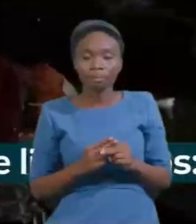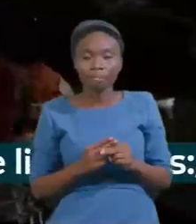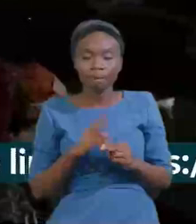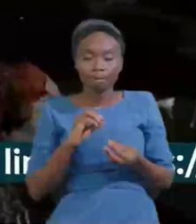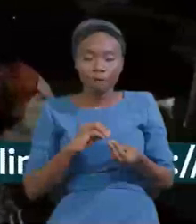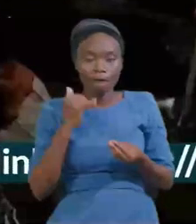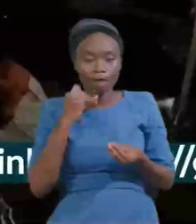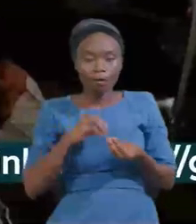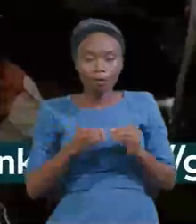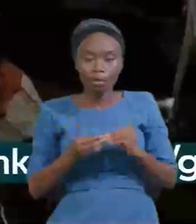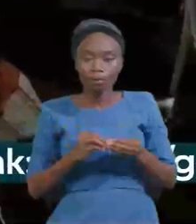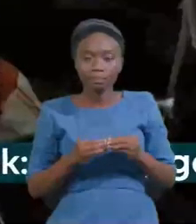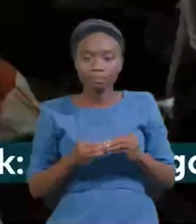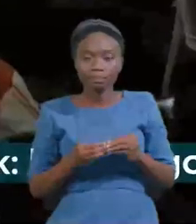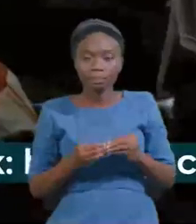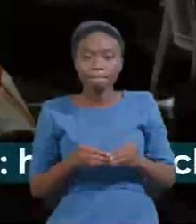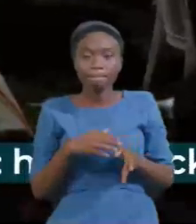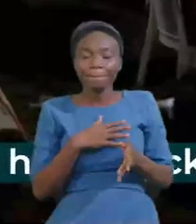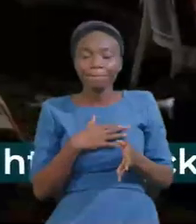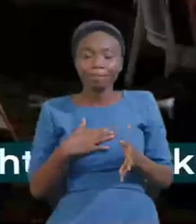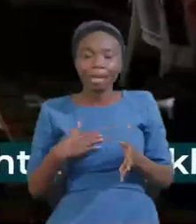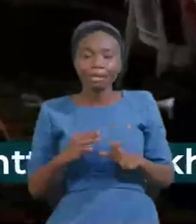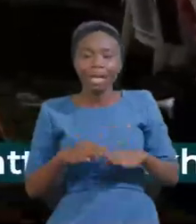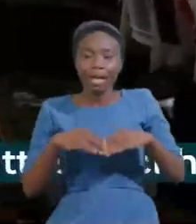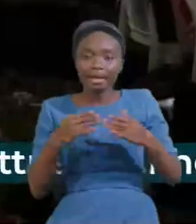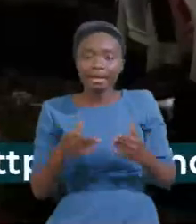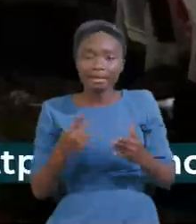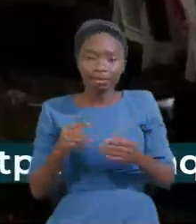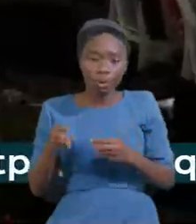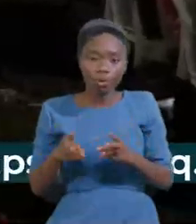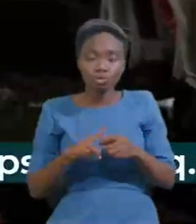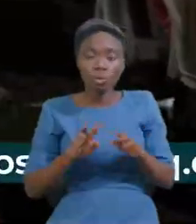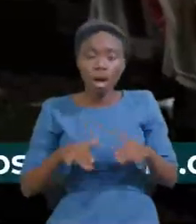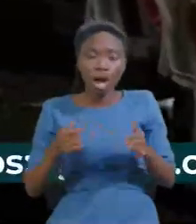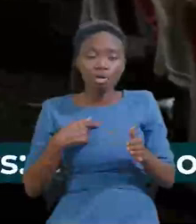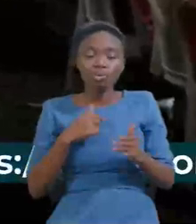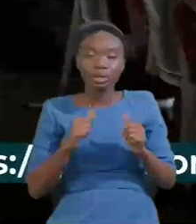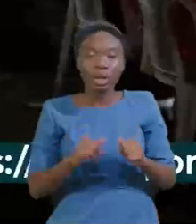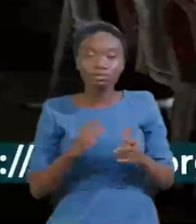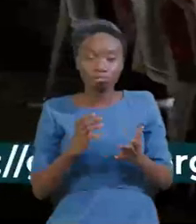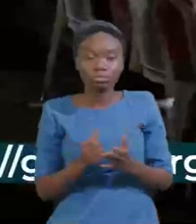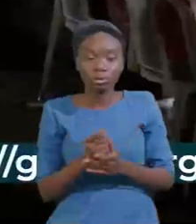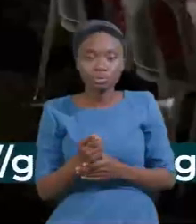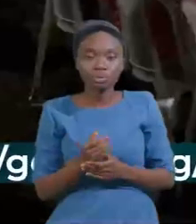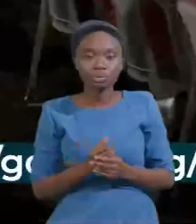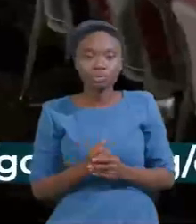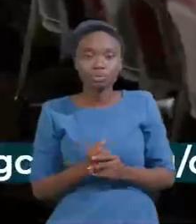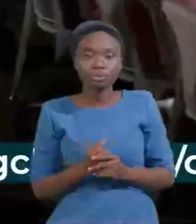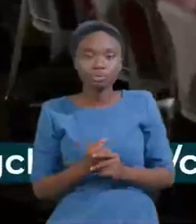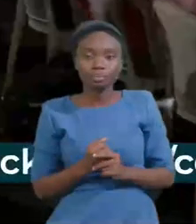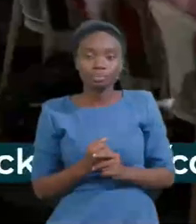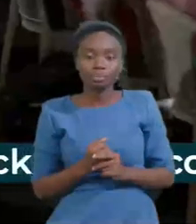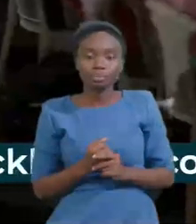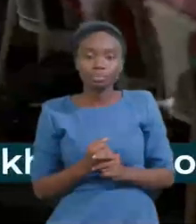number, vos numéros. And you give a direction to how we can get you. Et donner une localisation pour